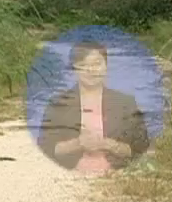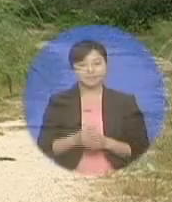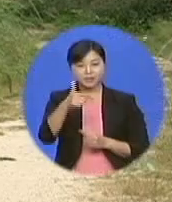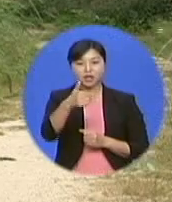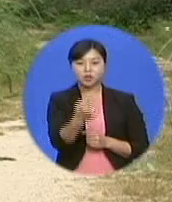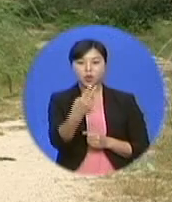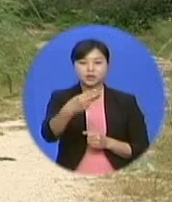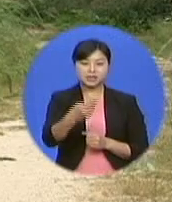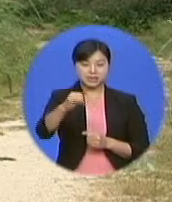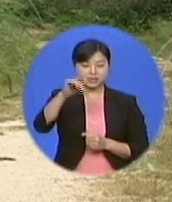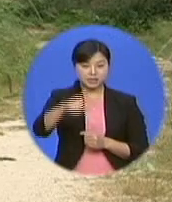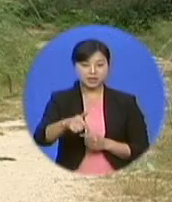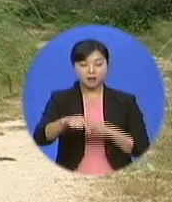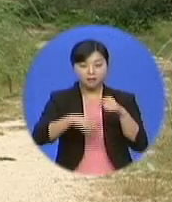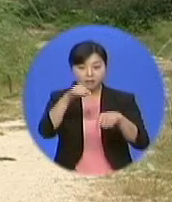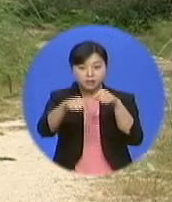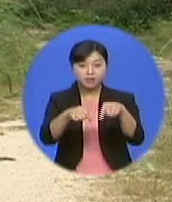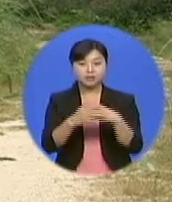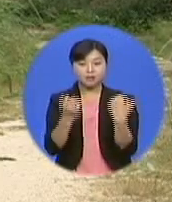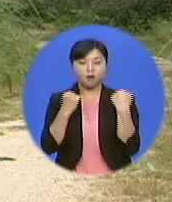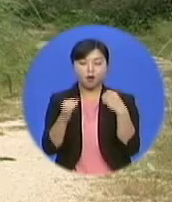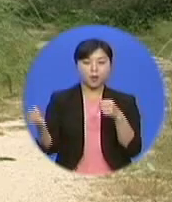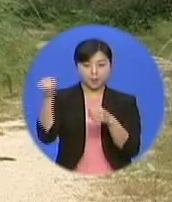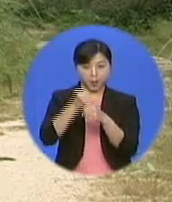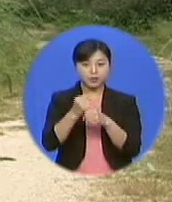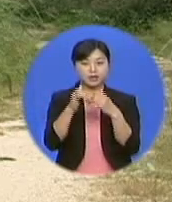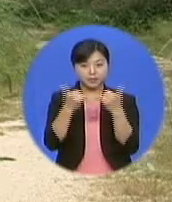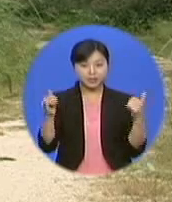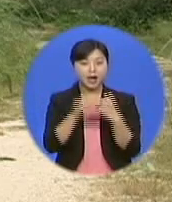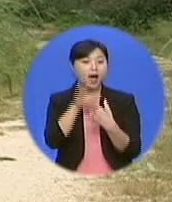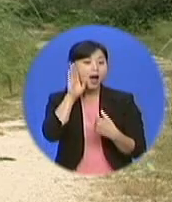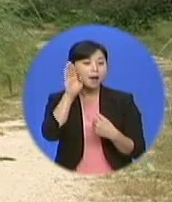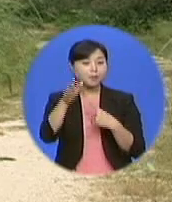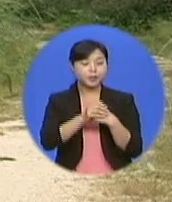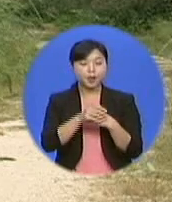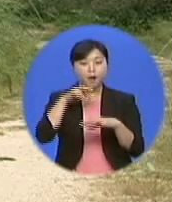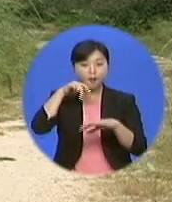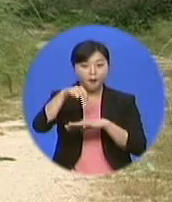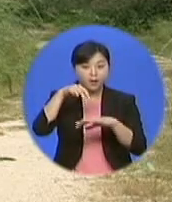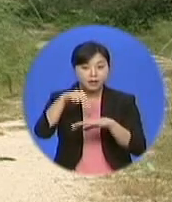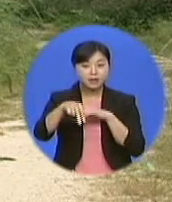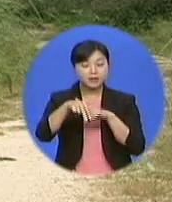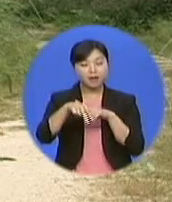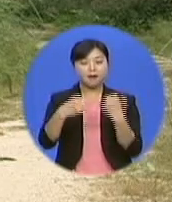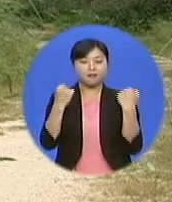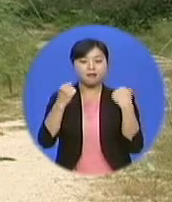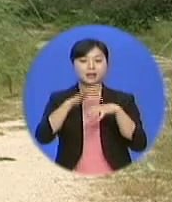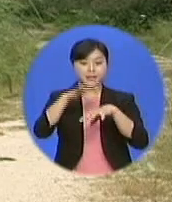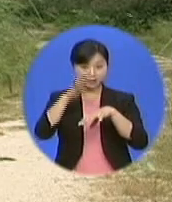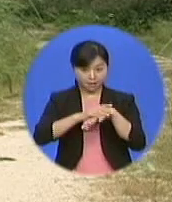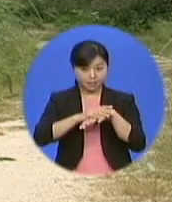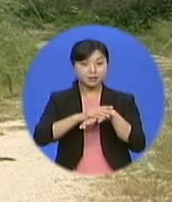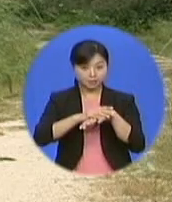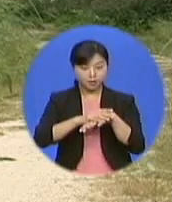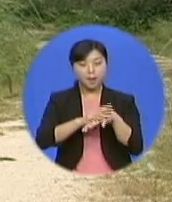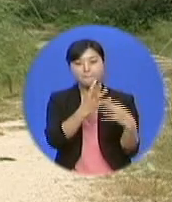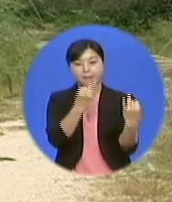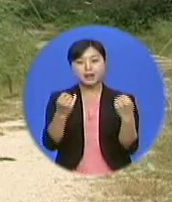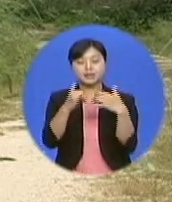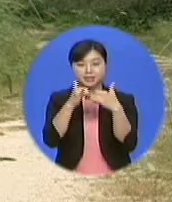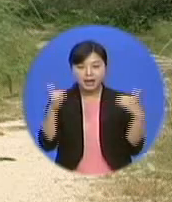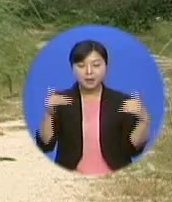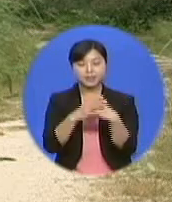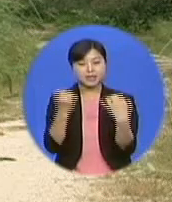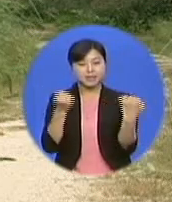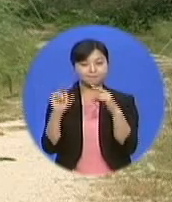노르딕 워킹을 통해서 건강을 되찾은 사람들. 앞으로도 걷기라는 건강한 습관을 통해서 더 많은 사람들이 활력이